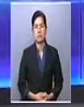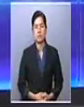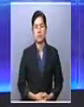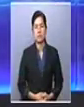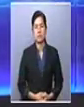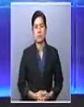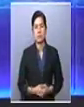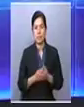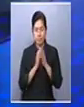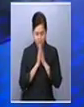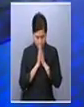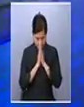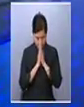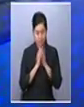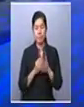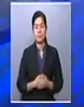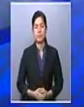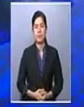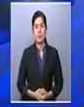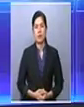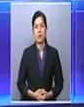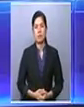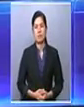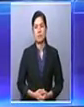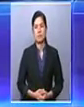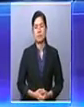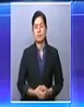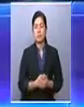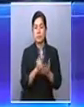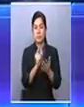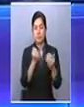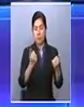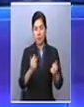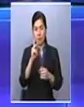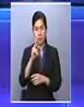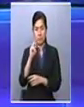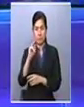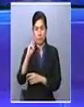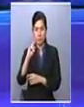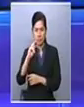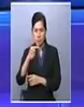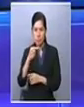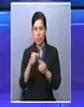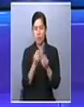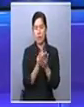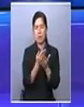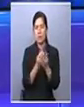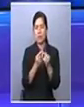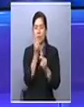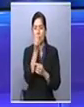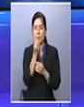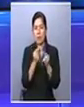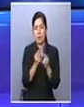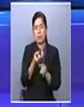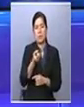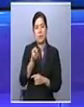สวัสดีค่ะ สวัสดีแฟนค่ะ สวัสดีค่ะคุณผู้ชมคะ ค่ะล่าสุดนั้นกนง.ก็มีการคงอัตราดอกเบี้ยนะคะขณะเดียวกันนั้นราคาทองคำก็ยัง